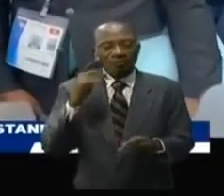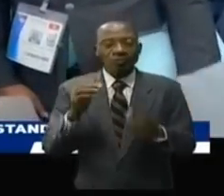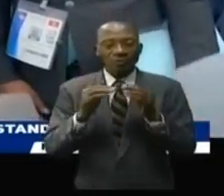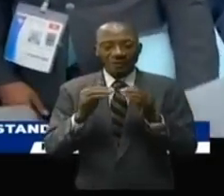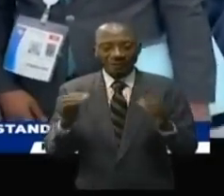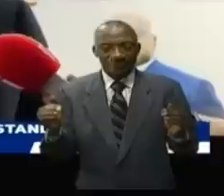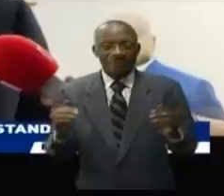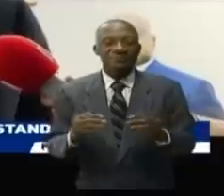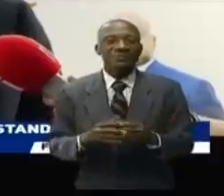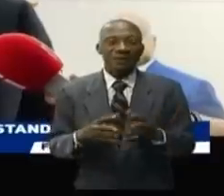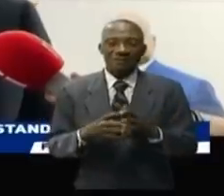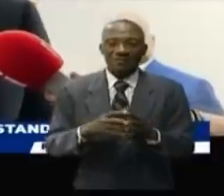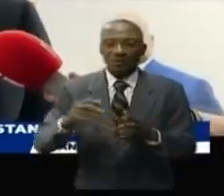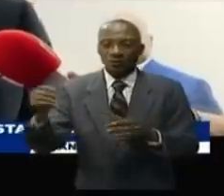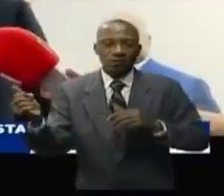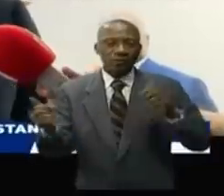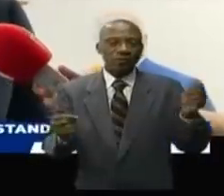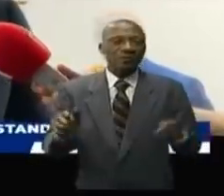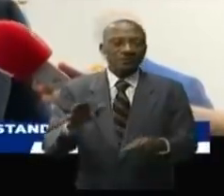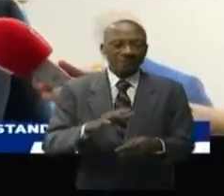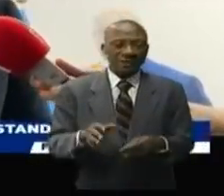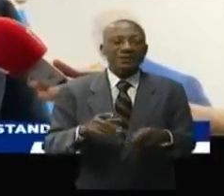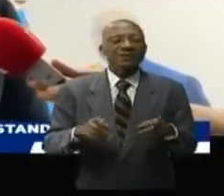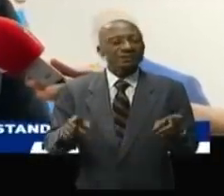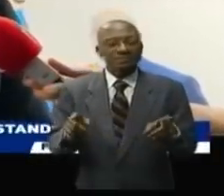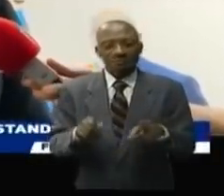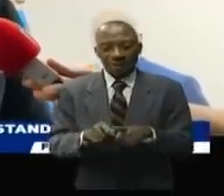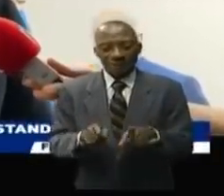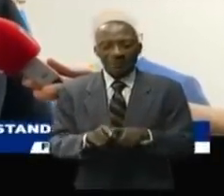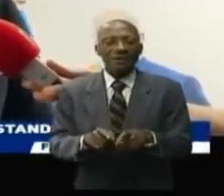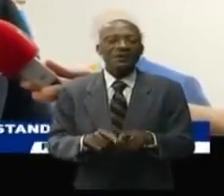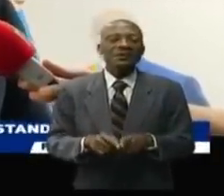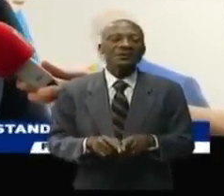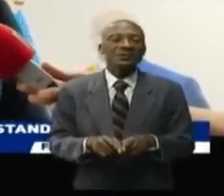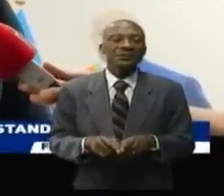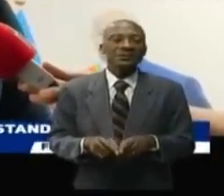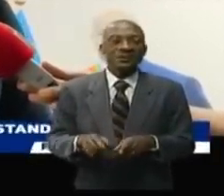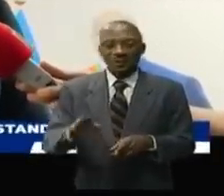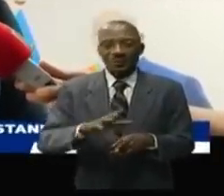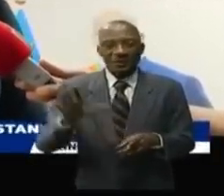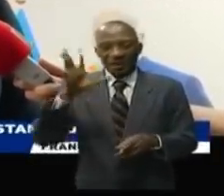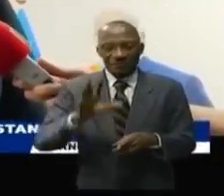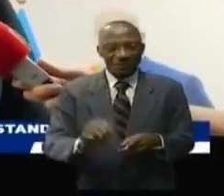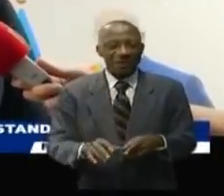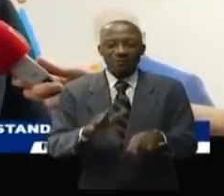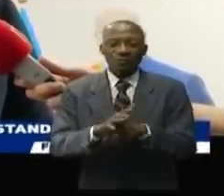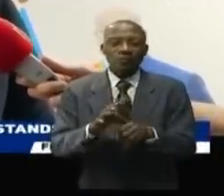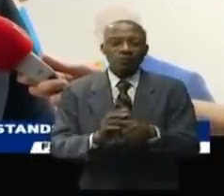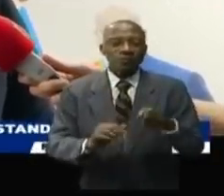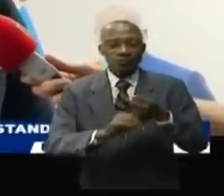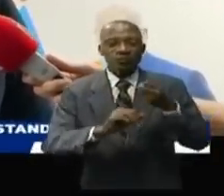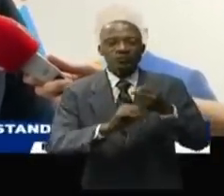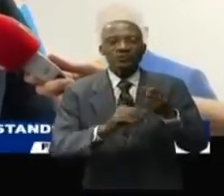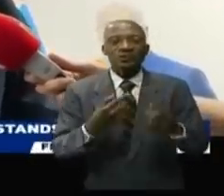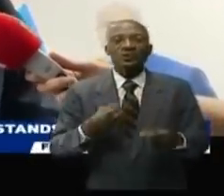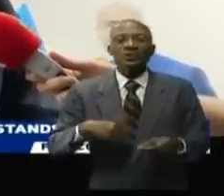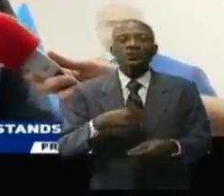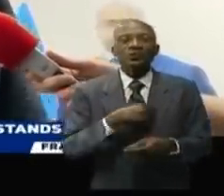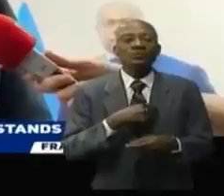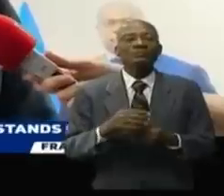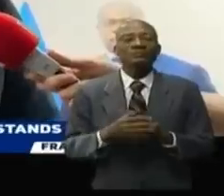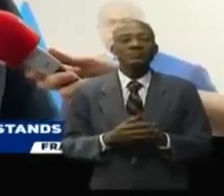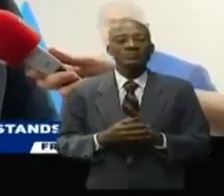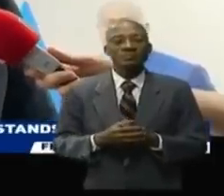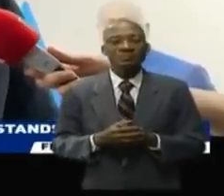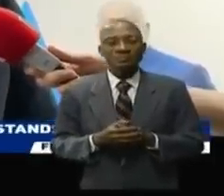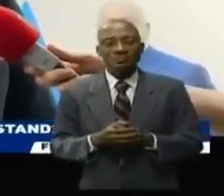processus de Nairobi, ainsi que celui de Luanda, qui sont dirigés par le facilitateur Mugu et le président Ruto, et du